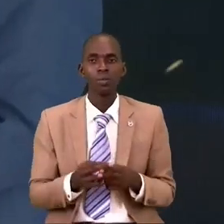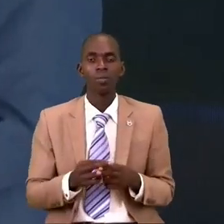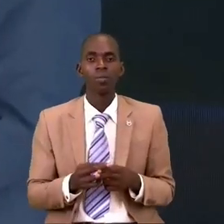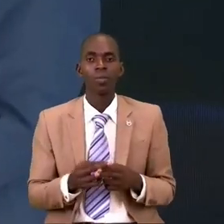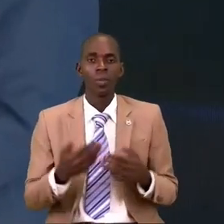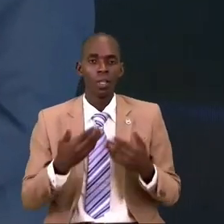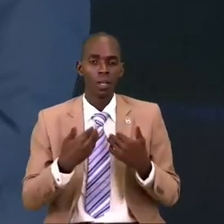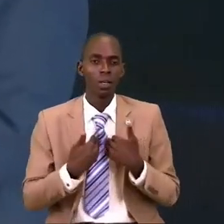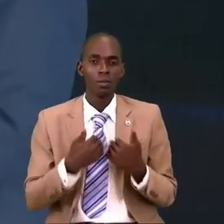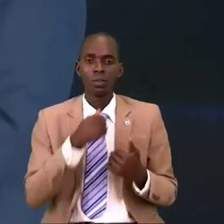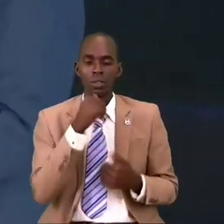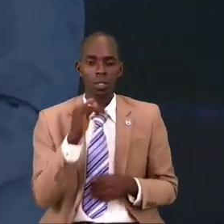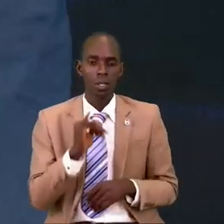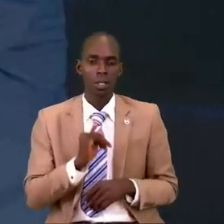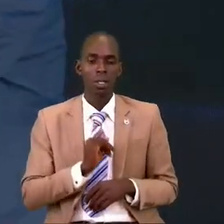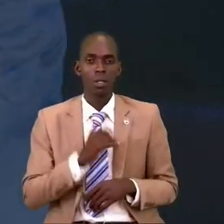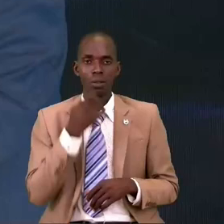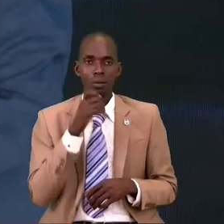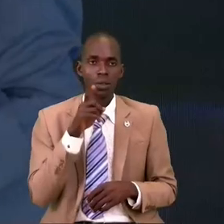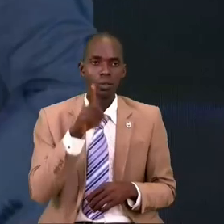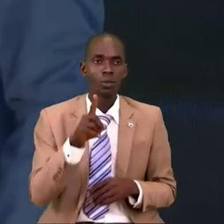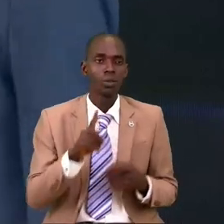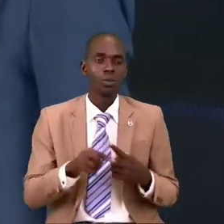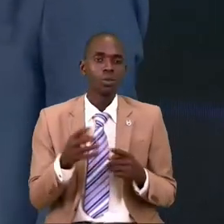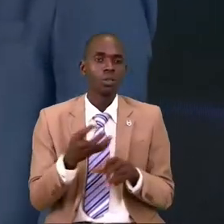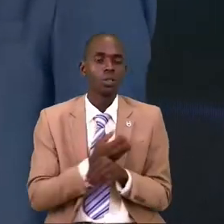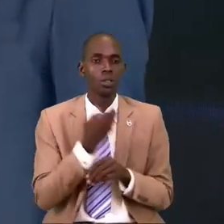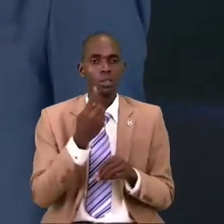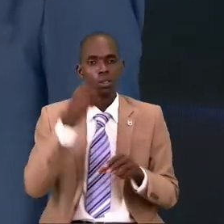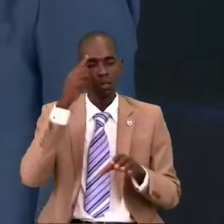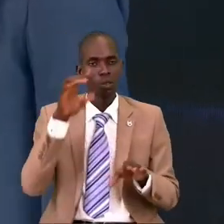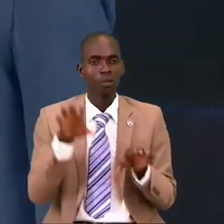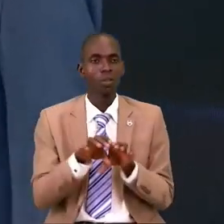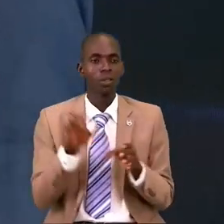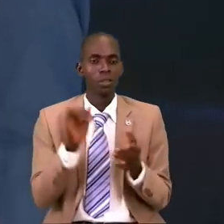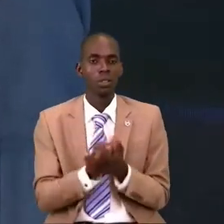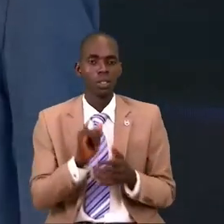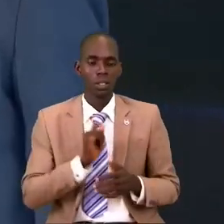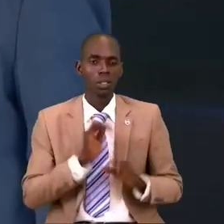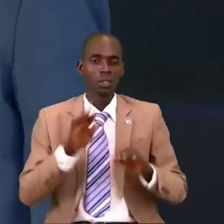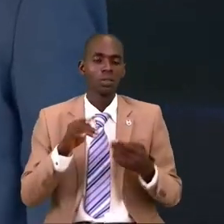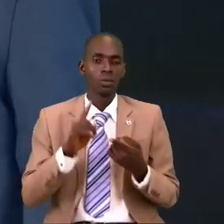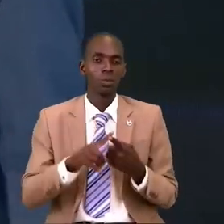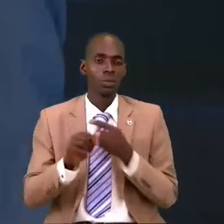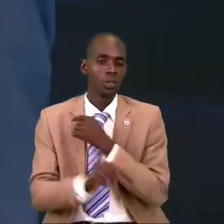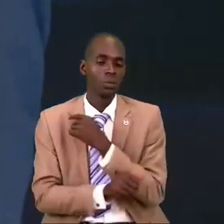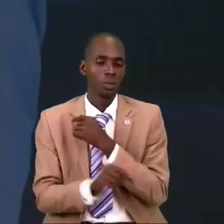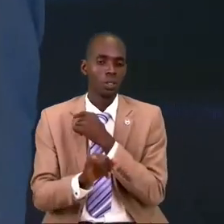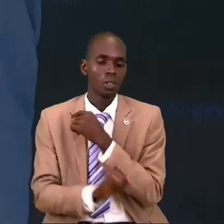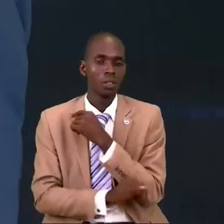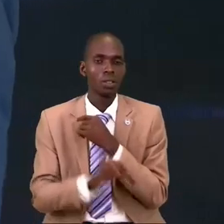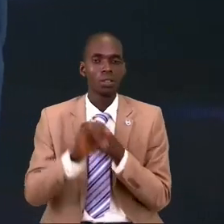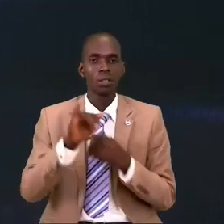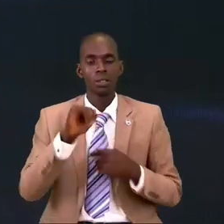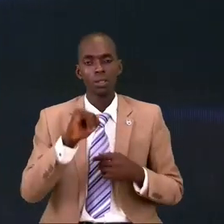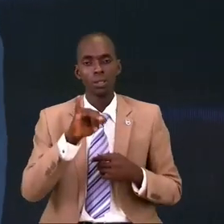Je prends l'alliance que j'ai donnée à Abraham, Isaac et Jacob et de faire avancer cela et d'aller